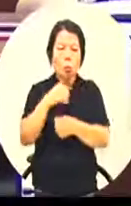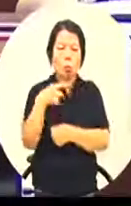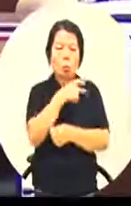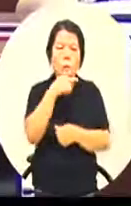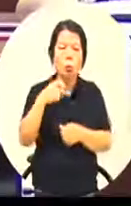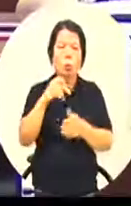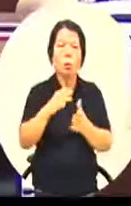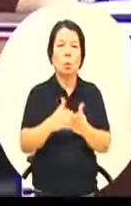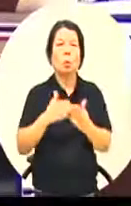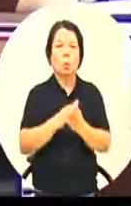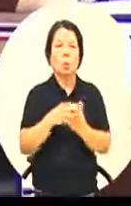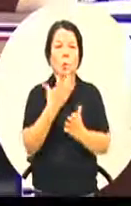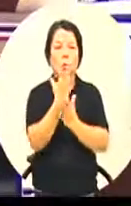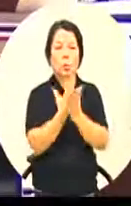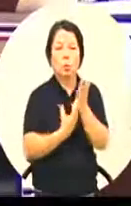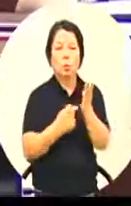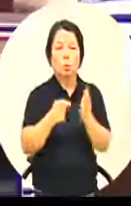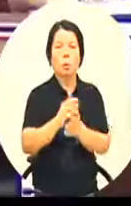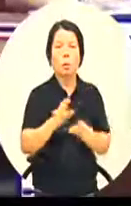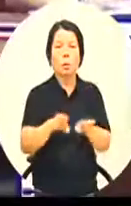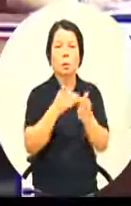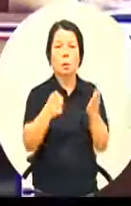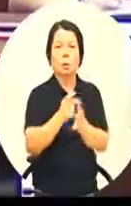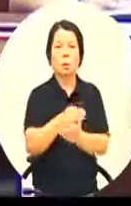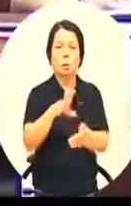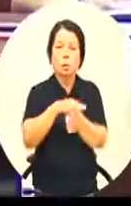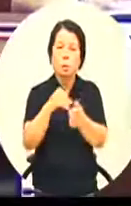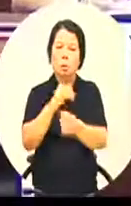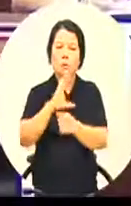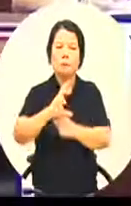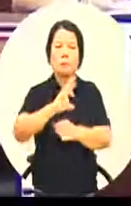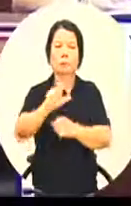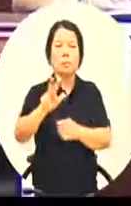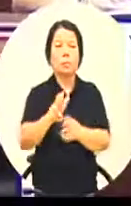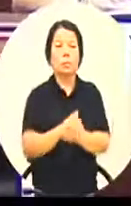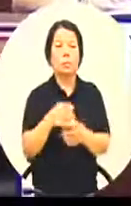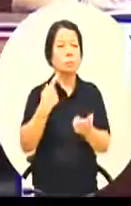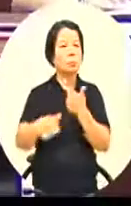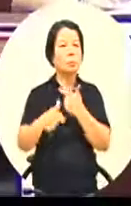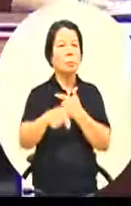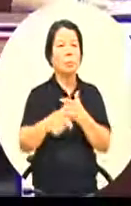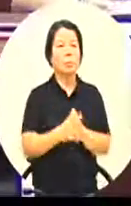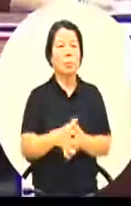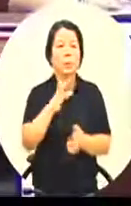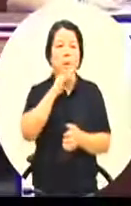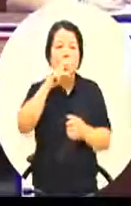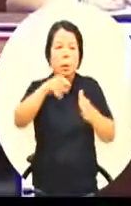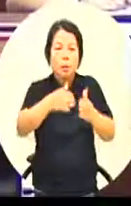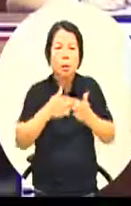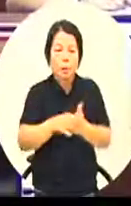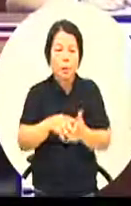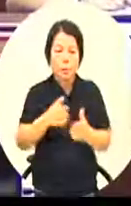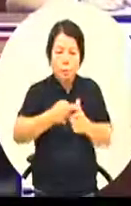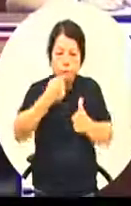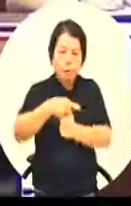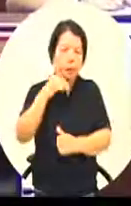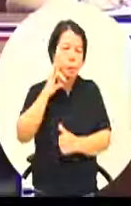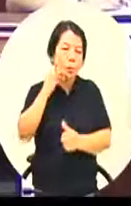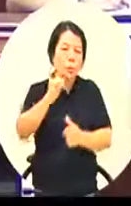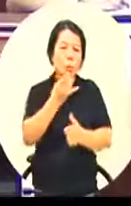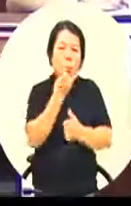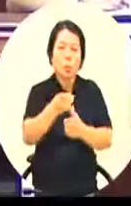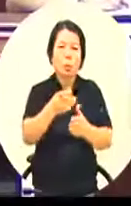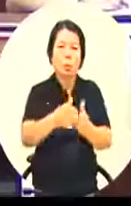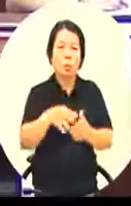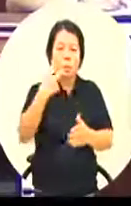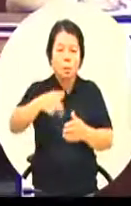字母认识字开始，并不是一个很好的学习方式。那个年纪他应该要熟悉他的母语，还有接下来他要进入